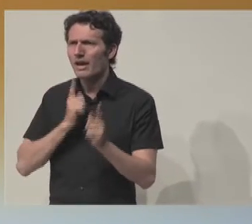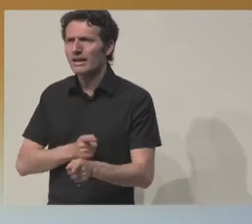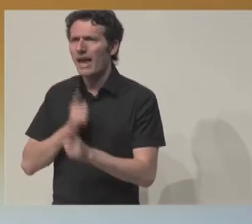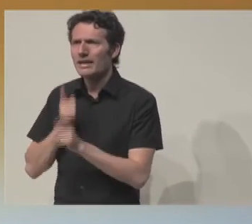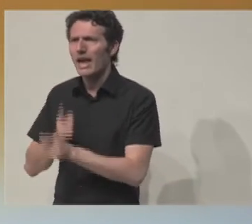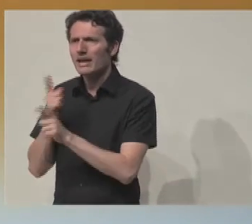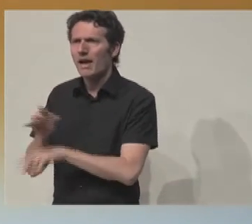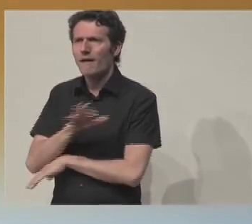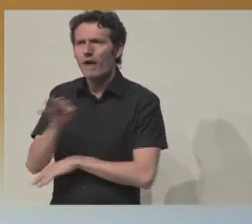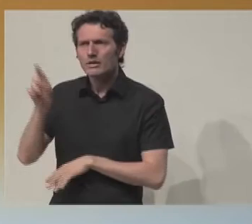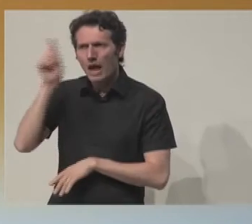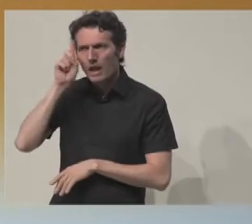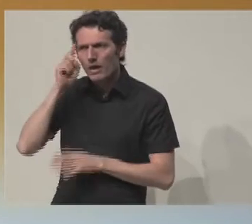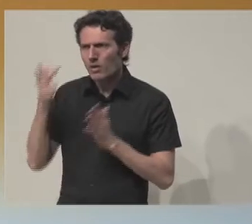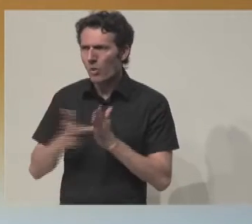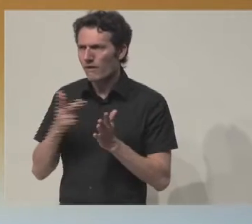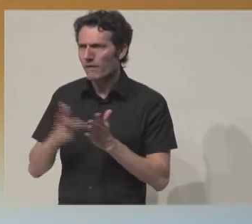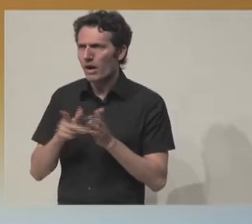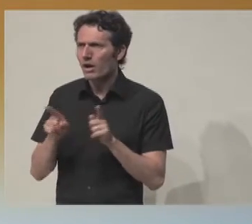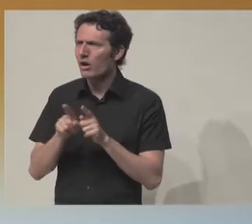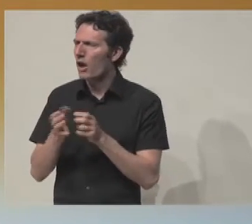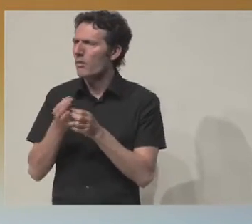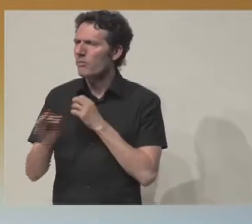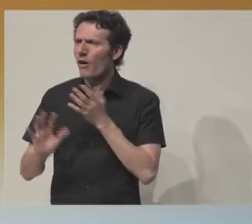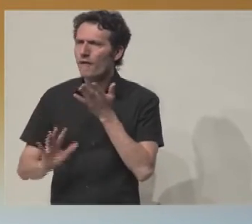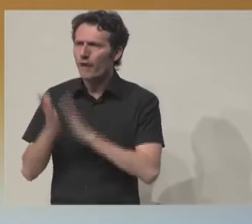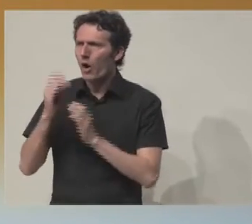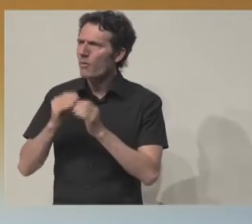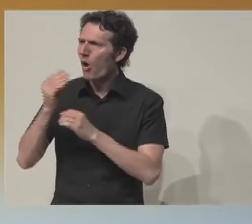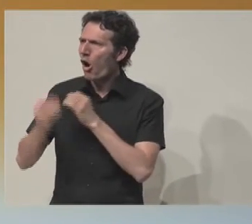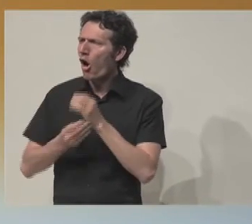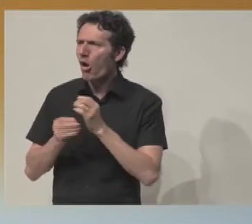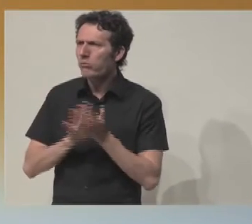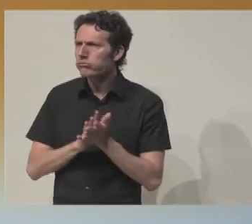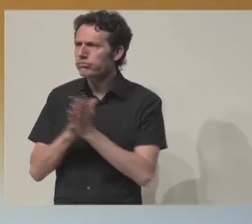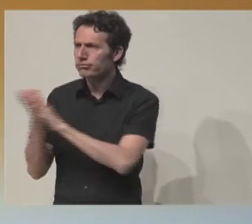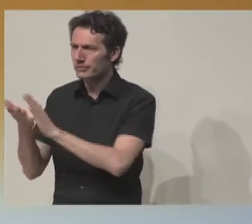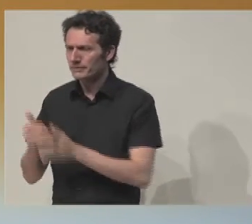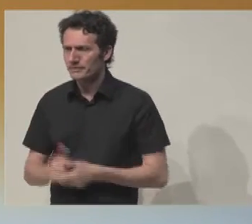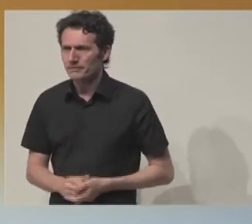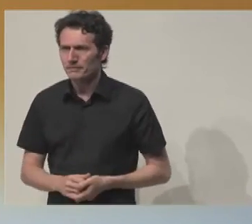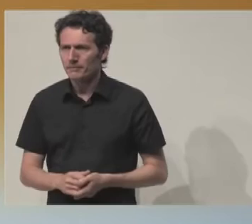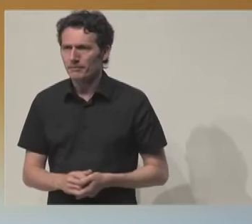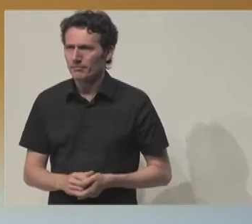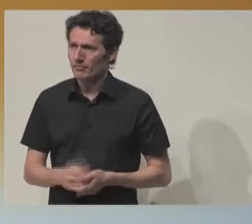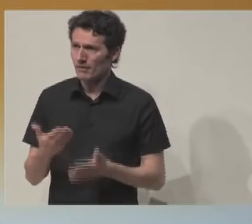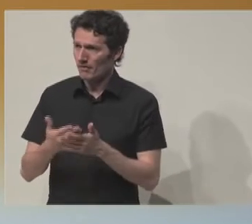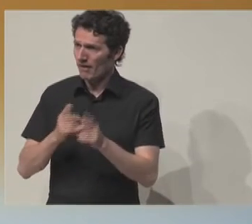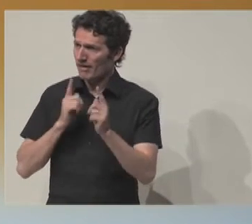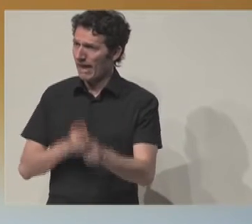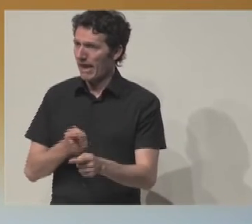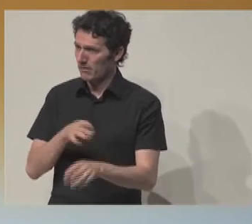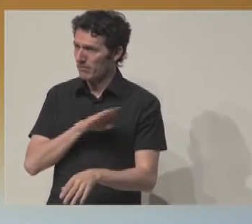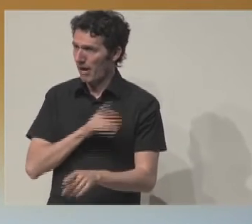allemagne nous avons mis le feu à l'univers au nom de cet affrontement